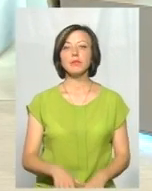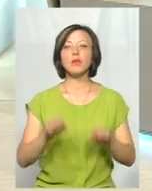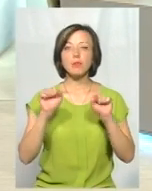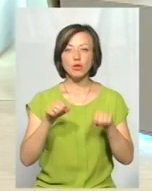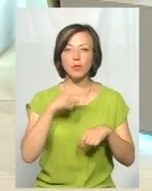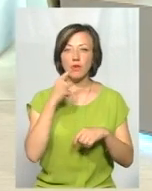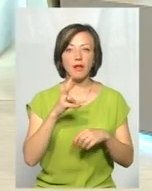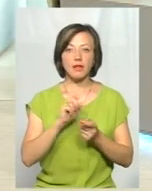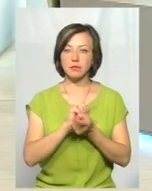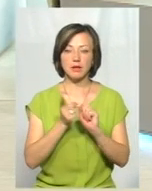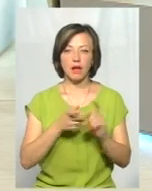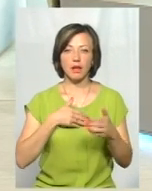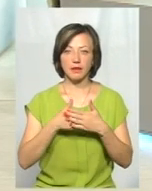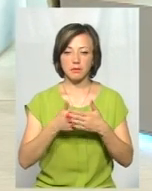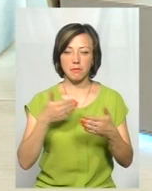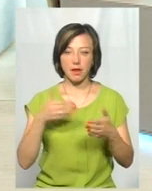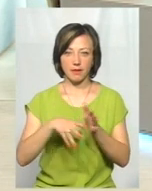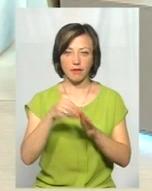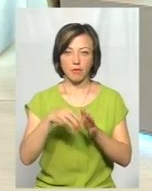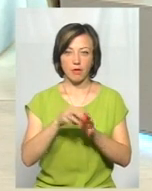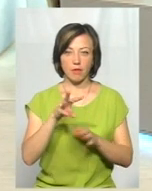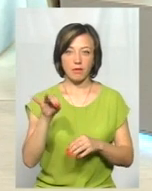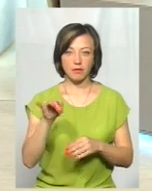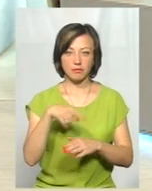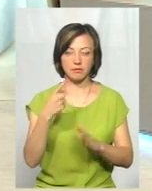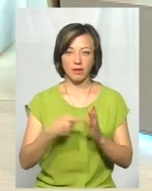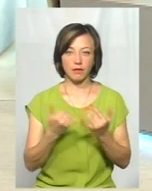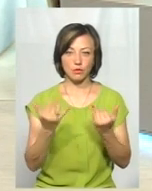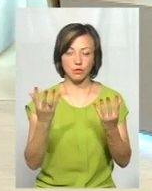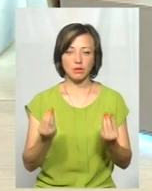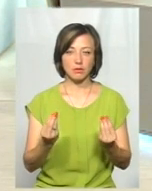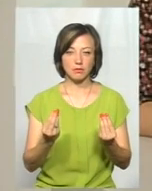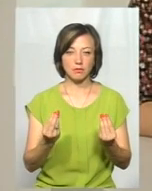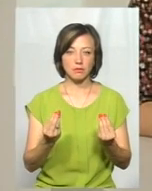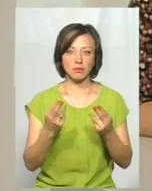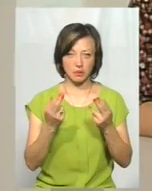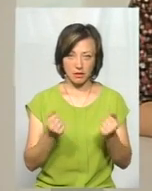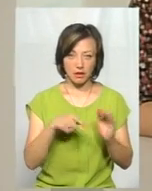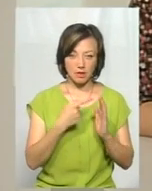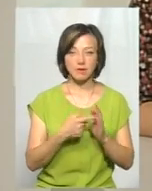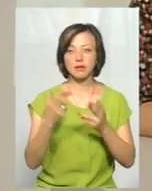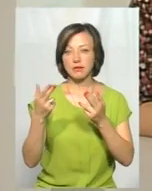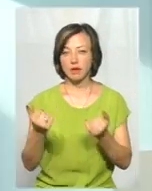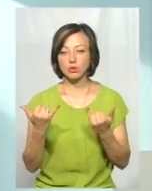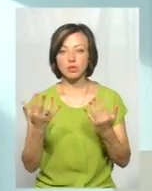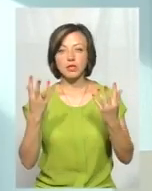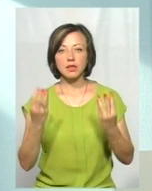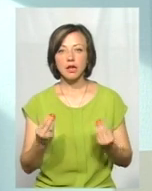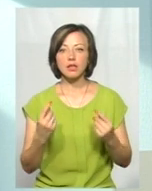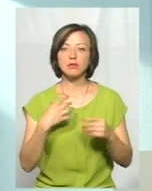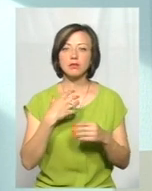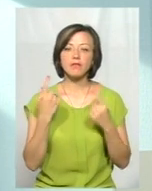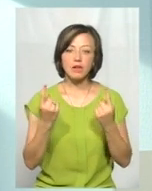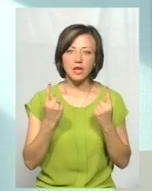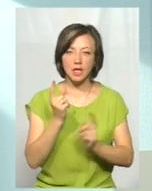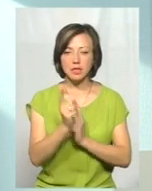змінилася активність перед виборами на сьогоднішній день, так? Так, на сьогоднішній день якихось таких суттєвих